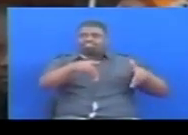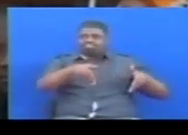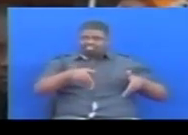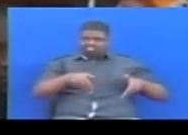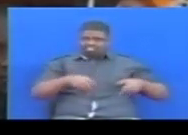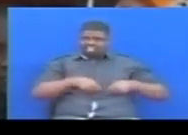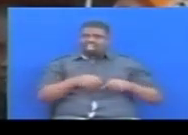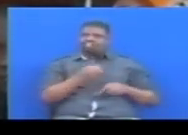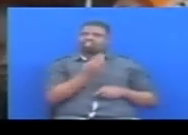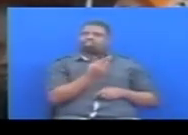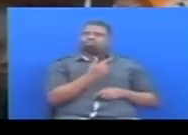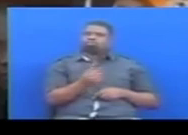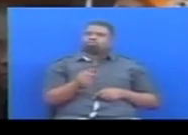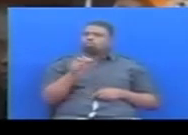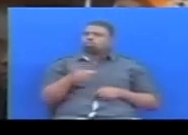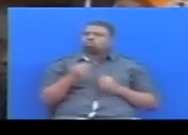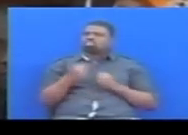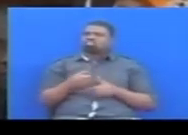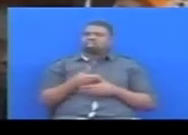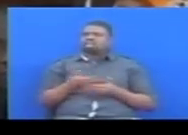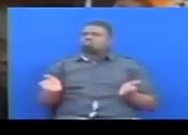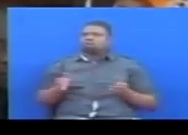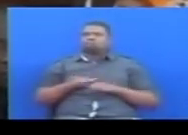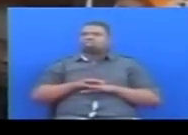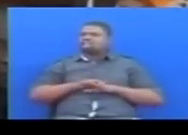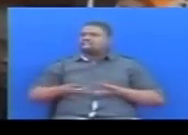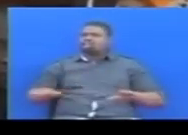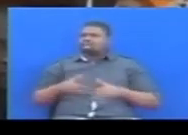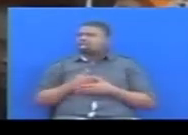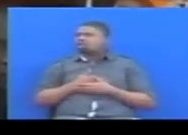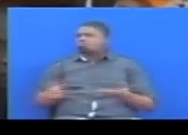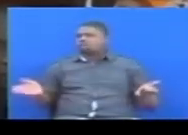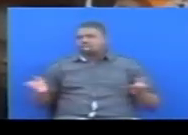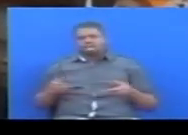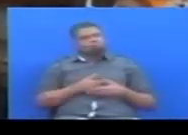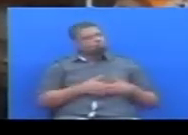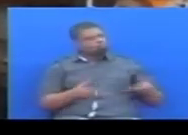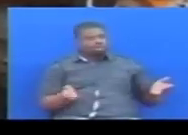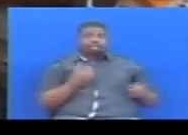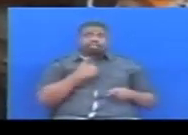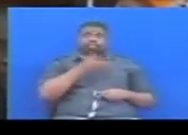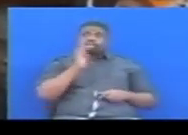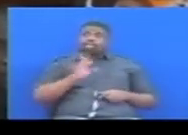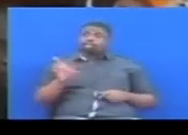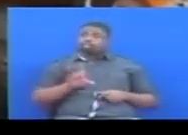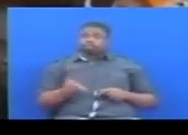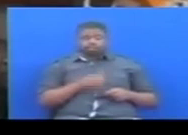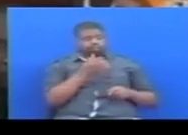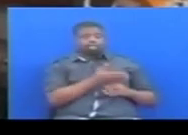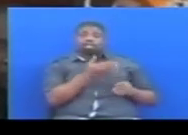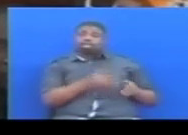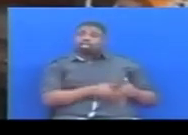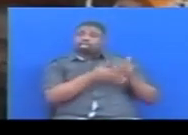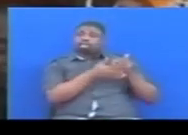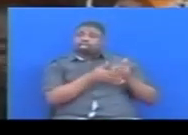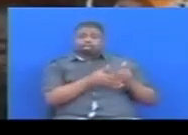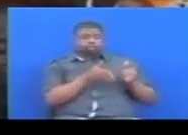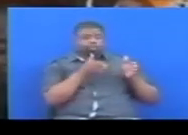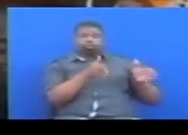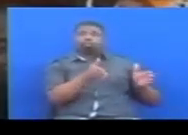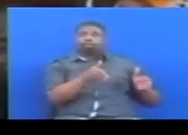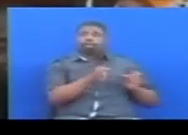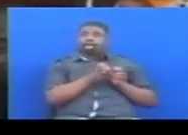ndani, hakuna usalama, hakuna usalama kabisa. Je, ni lini serikali itatujengea odi maalum